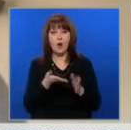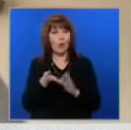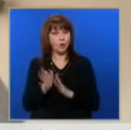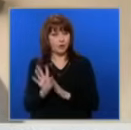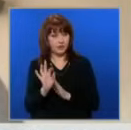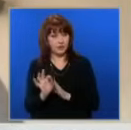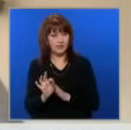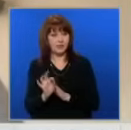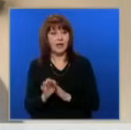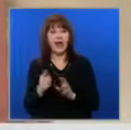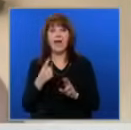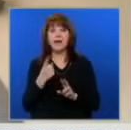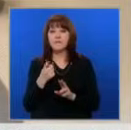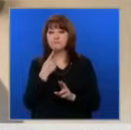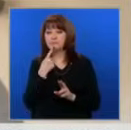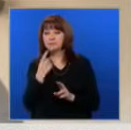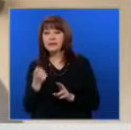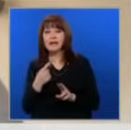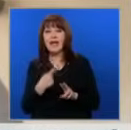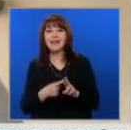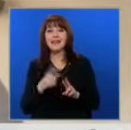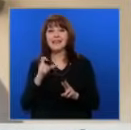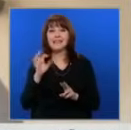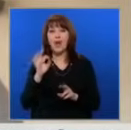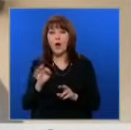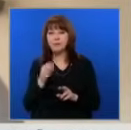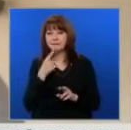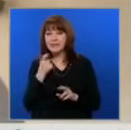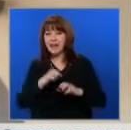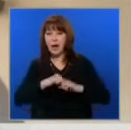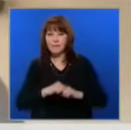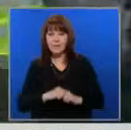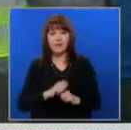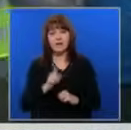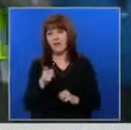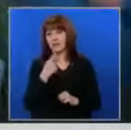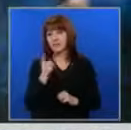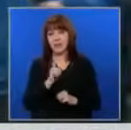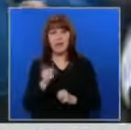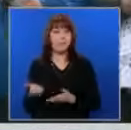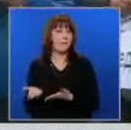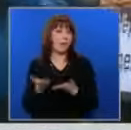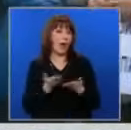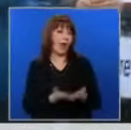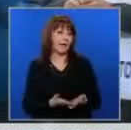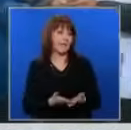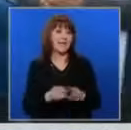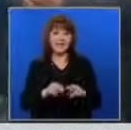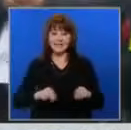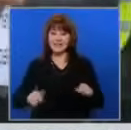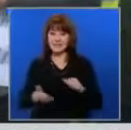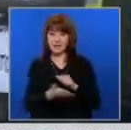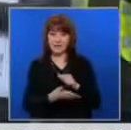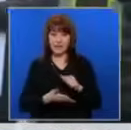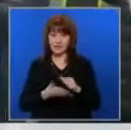е, НСО се е допитало до кабинета на премиера и е казан, че не е поканен. Земеделците, които сега се заканва